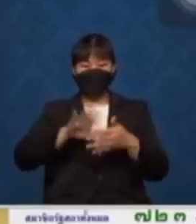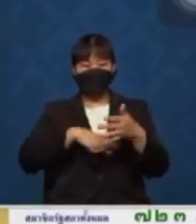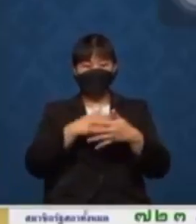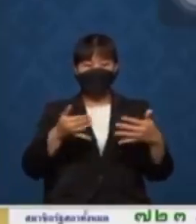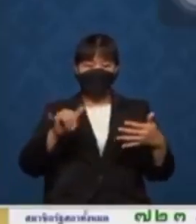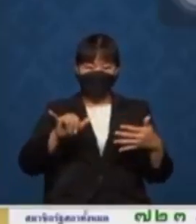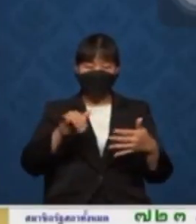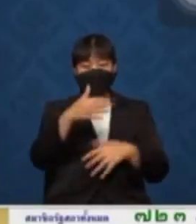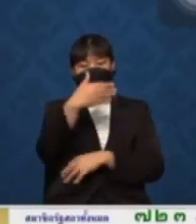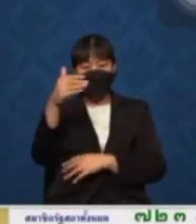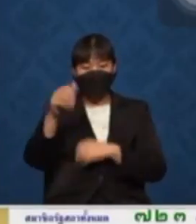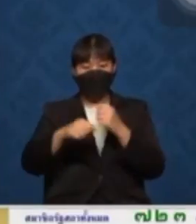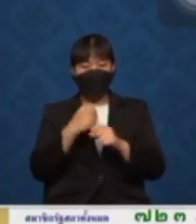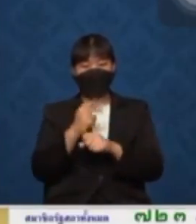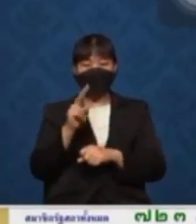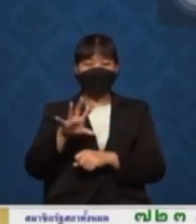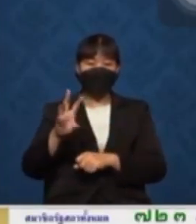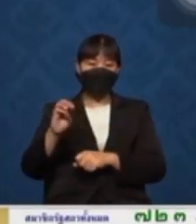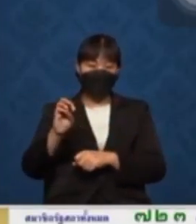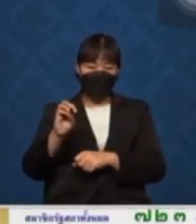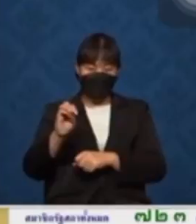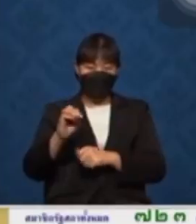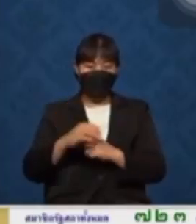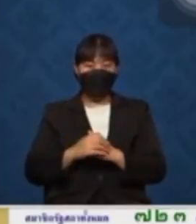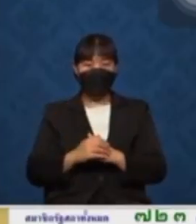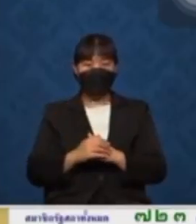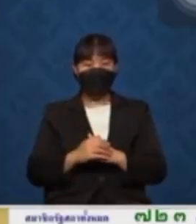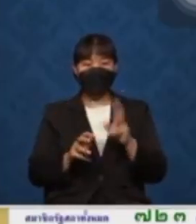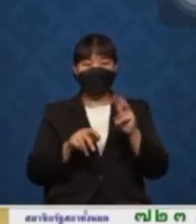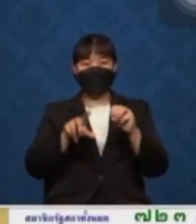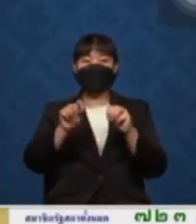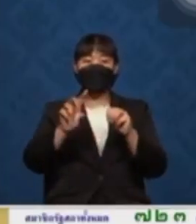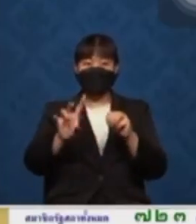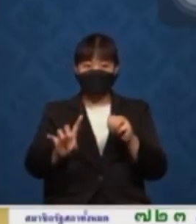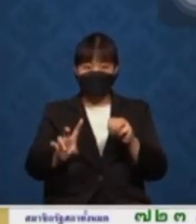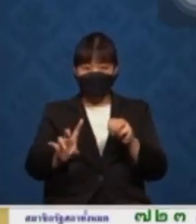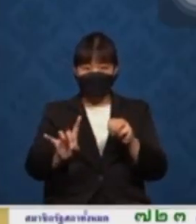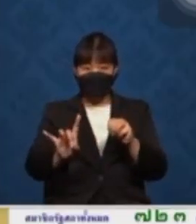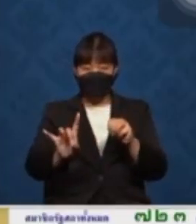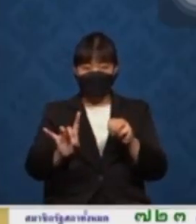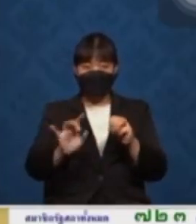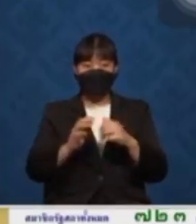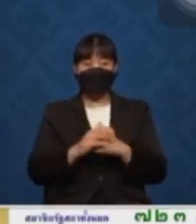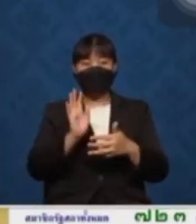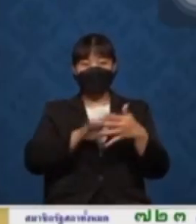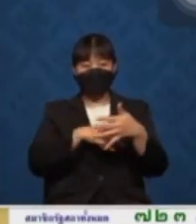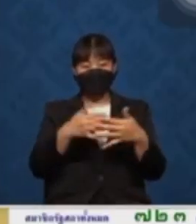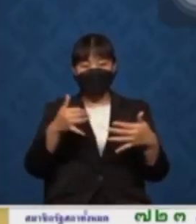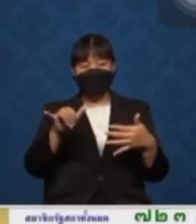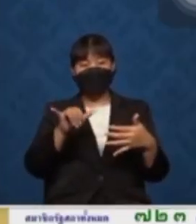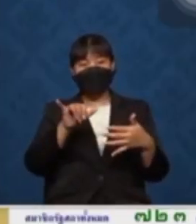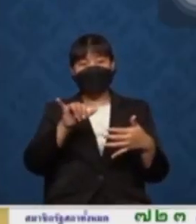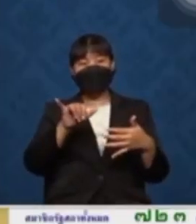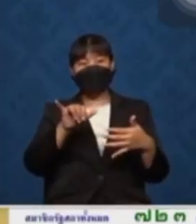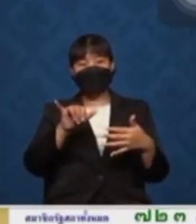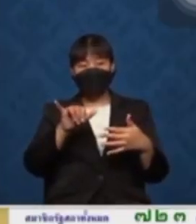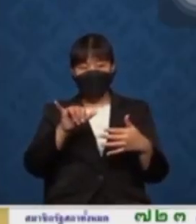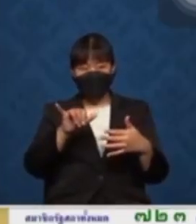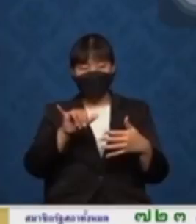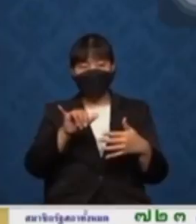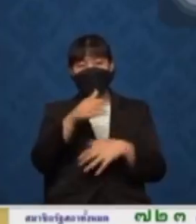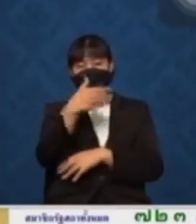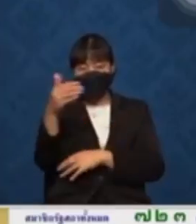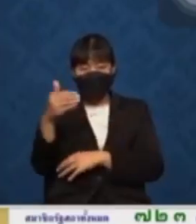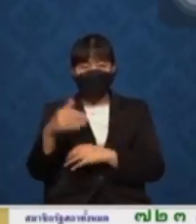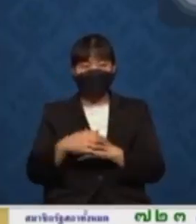มาในปี2560ที่ระบุเอาไว้ครับในมาตรา28ว่าให้ถือว่ายุทธศาสตร์ชาตินั้นได้รับฟังความเห็นเป็นที่เรียบร้